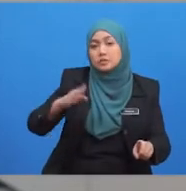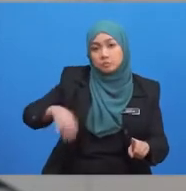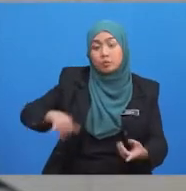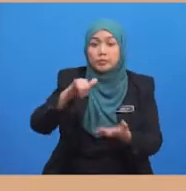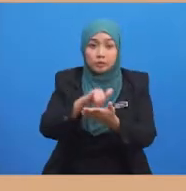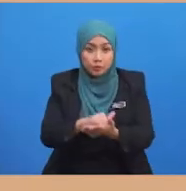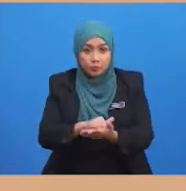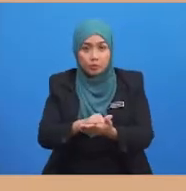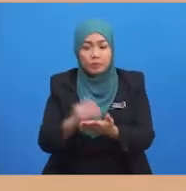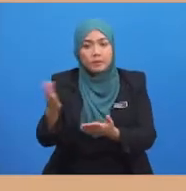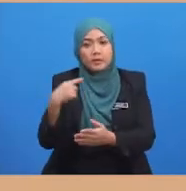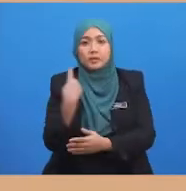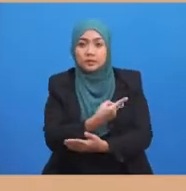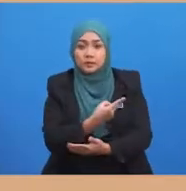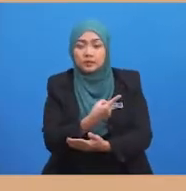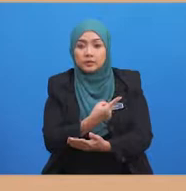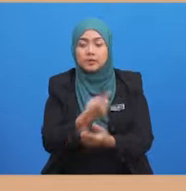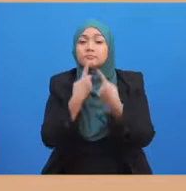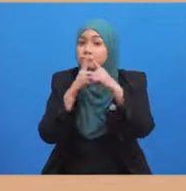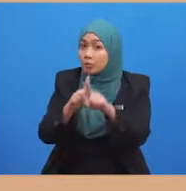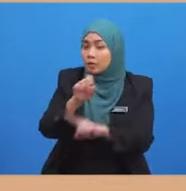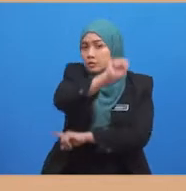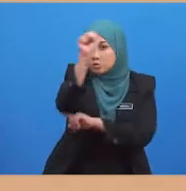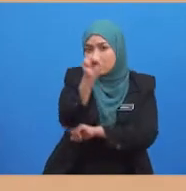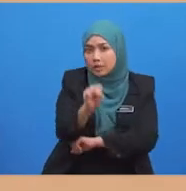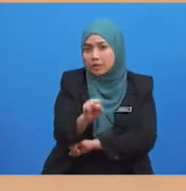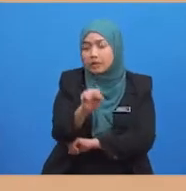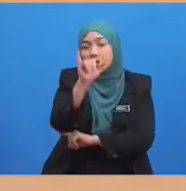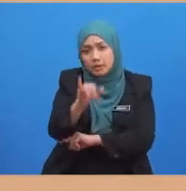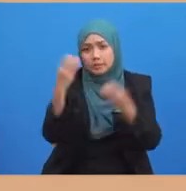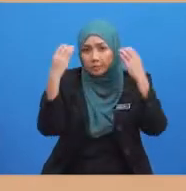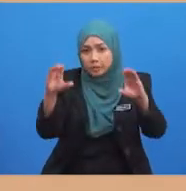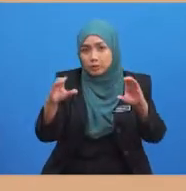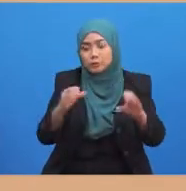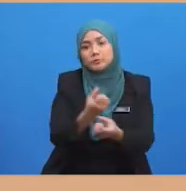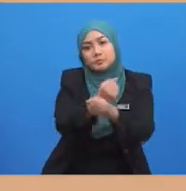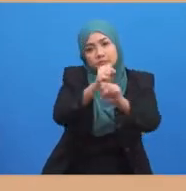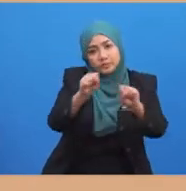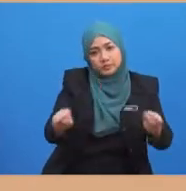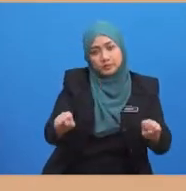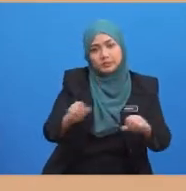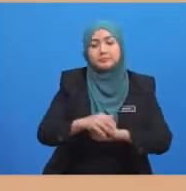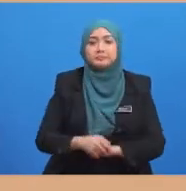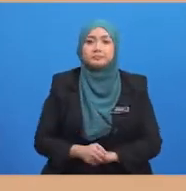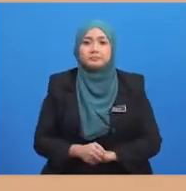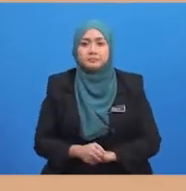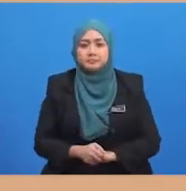itu, mari kita cuba menjawab soalan pengukuhan yang telah cikgu sediakan. Anda sudah